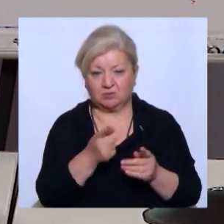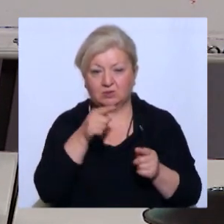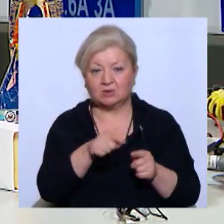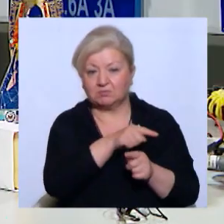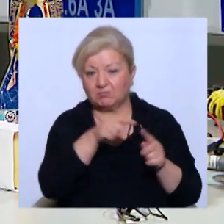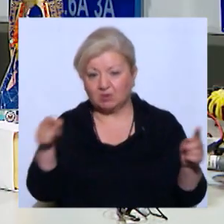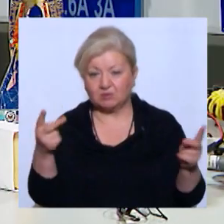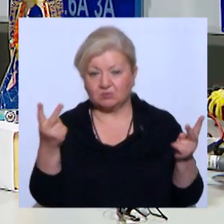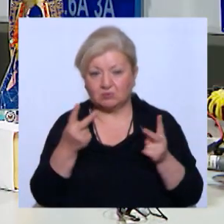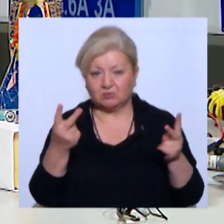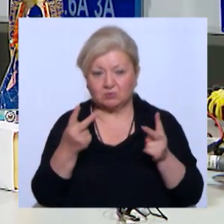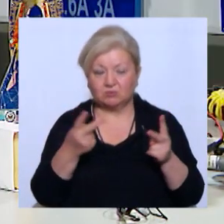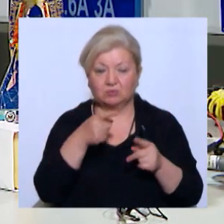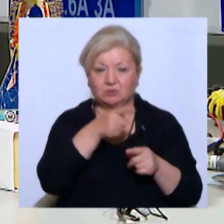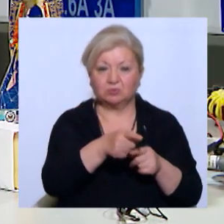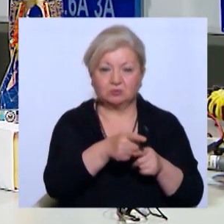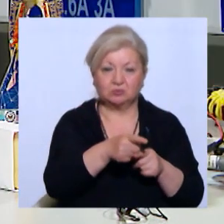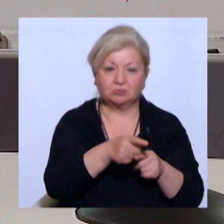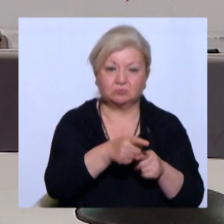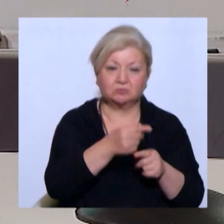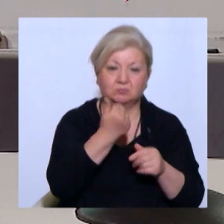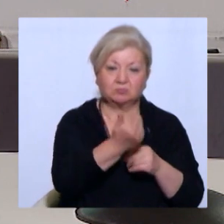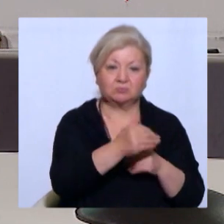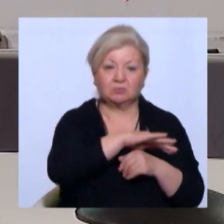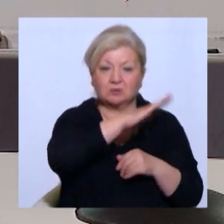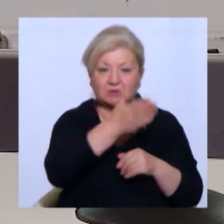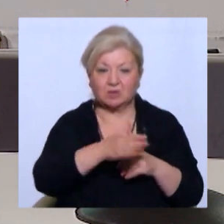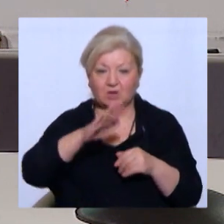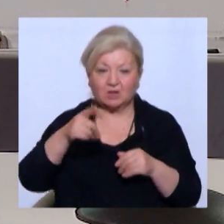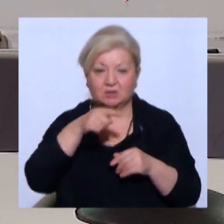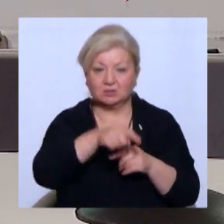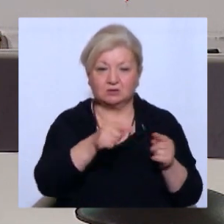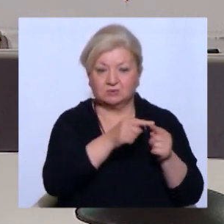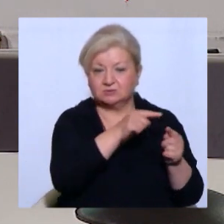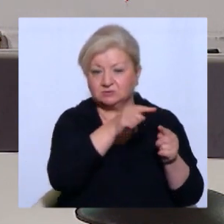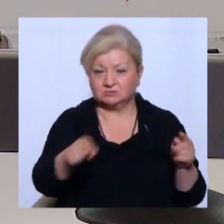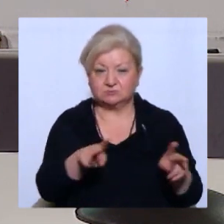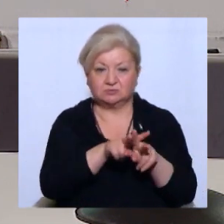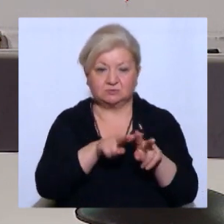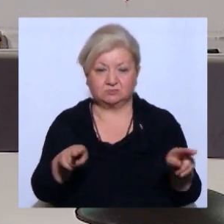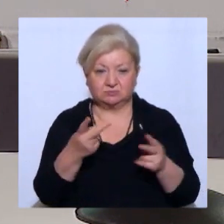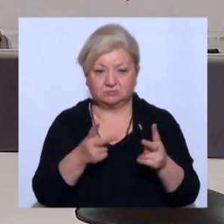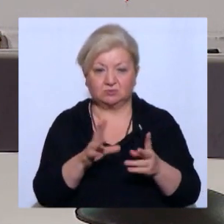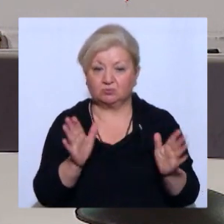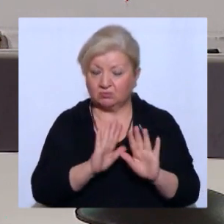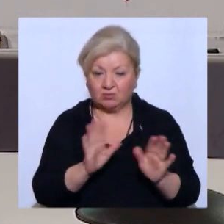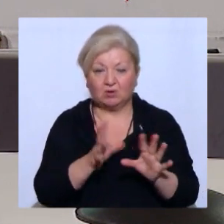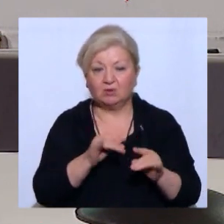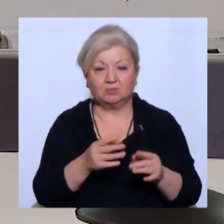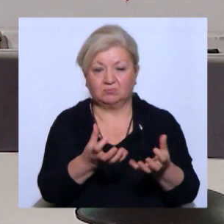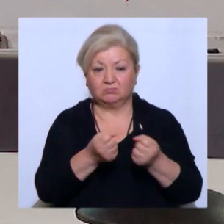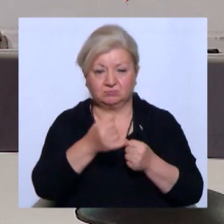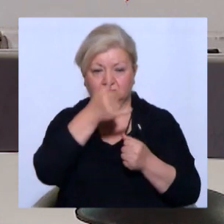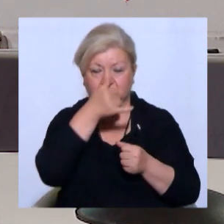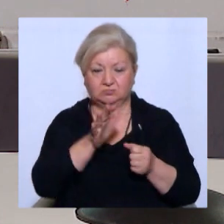პირობაა. ეს მანძილი უნდა იყოს ტალღის სიგრძის ჯერადი, ანუ მთელი მნიშვნელობა უნდა ეტეოდეს ტალღის სიგრძისა.